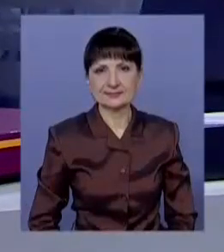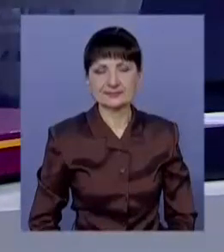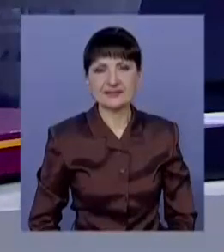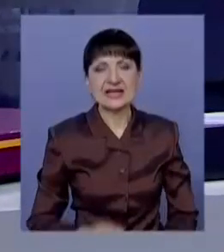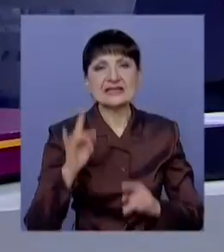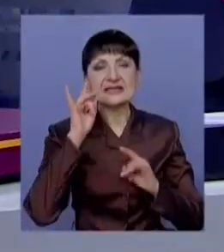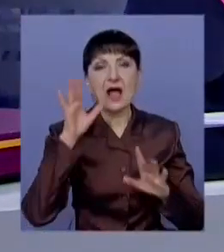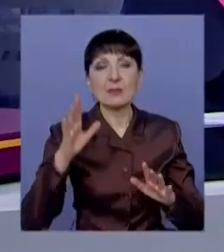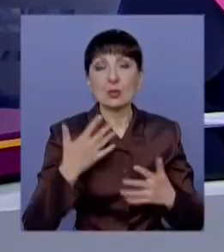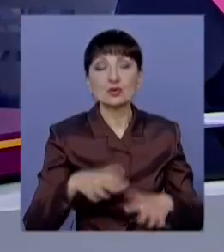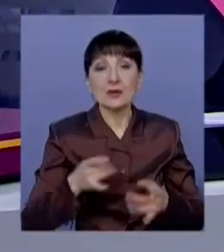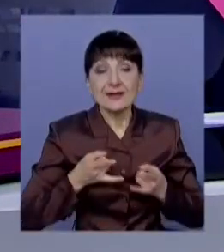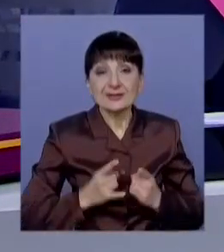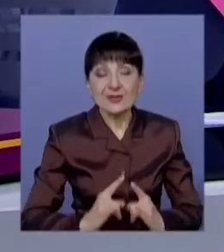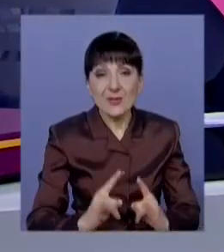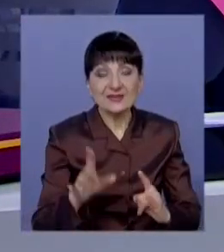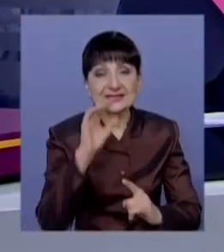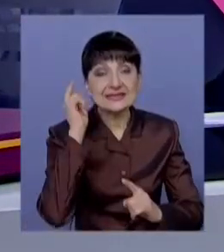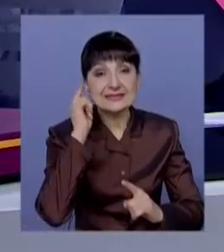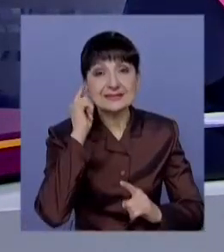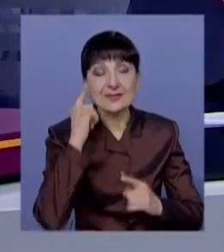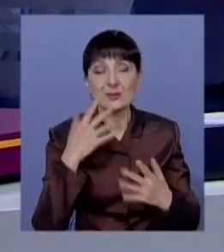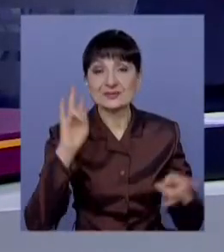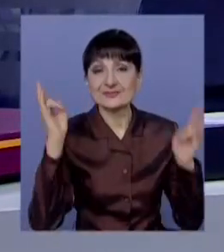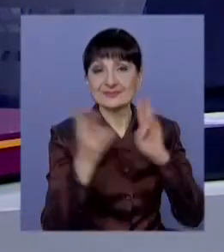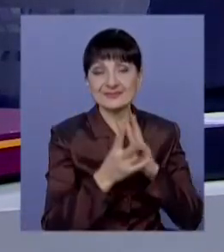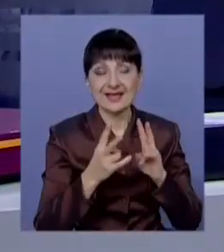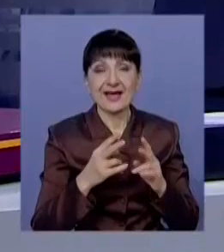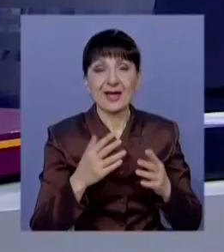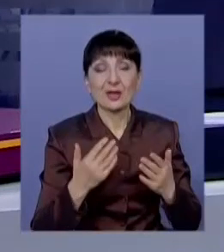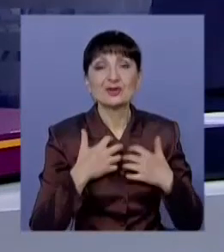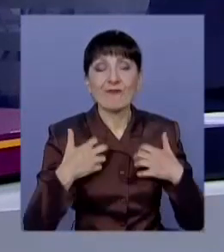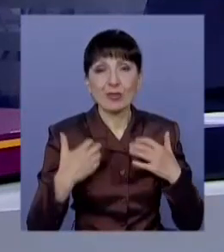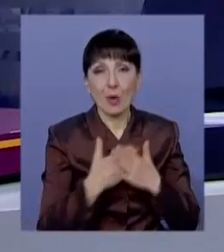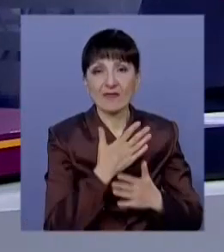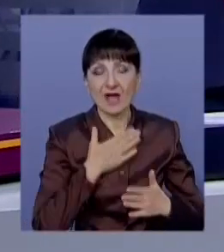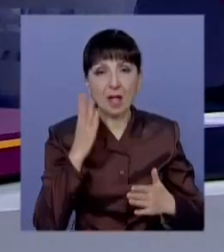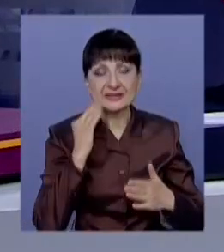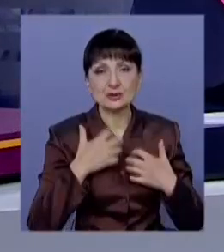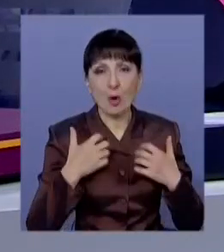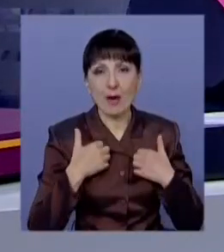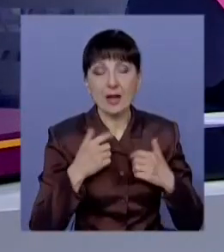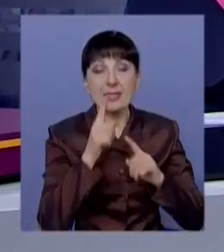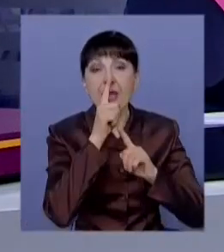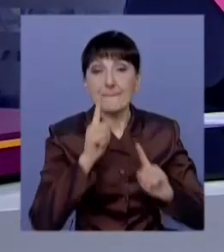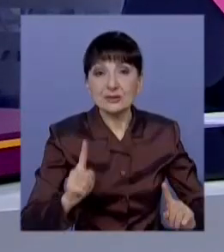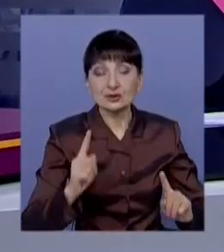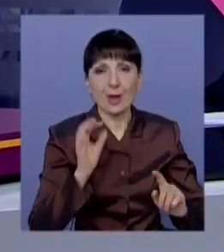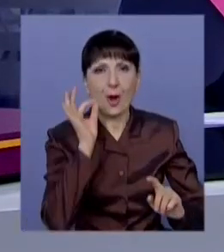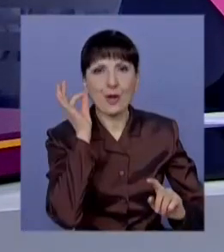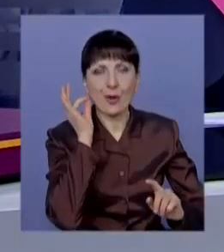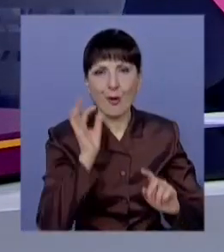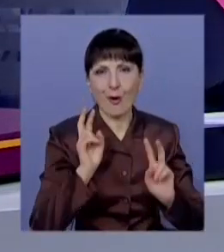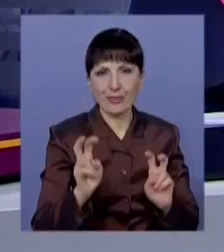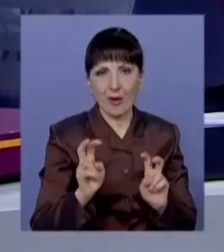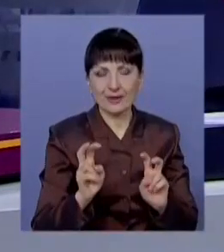Слава о новорожденном ягуаре из алматинского зоопарка разлетелась далеко за пределы Казахстана. Все дело, как оказалось, в необычном имени котенка. Напомню,